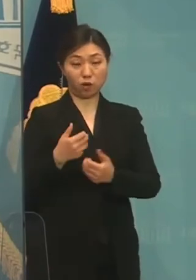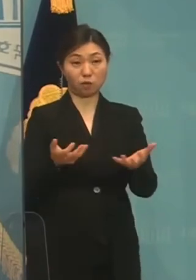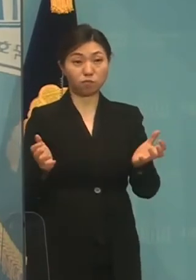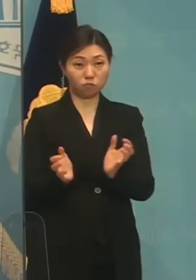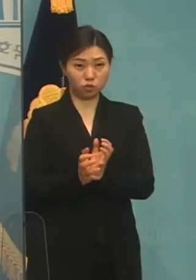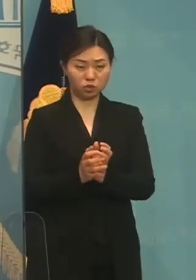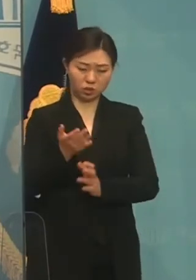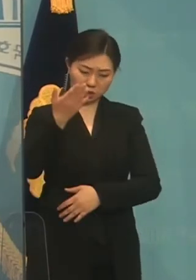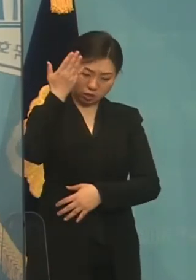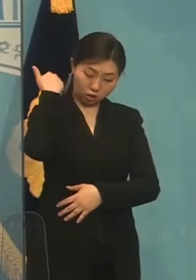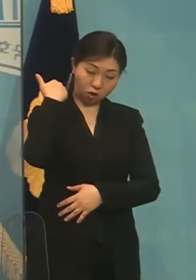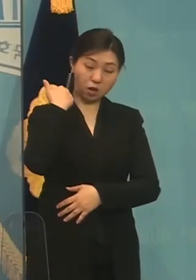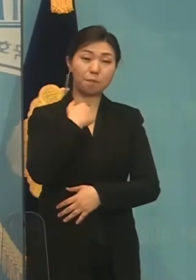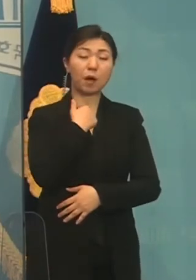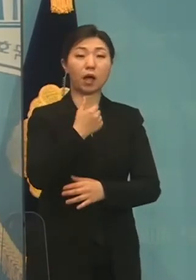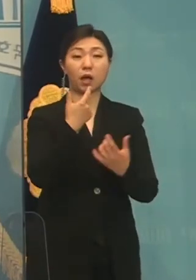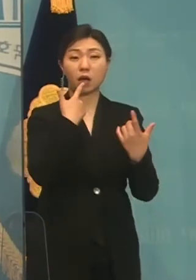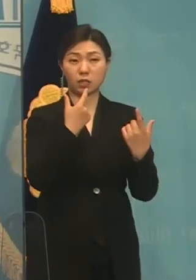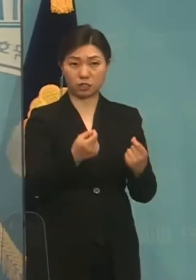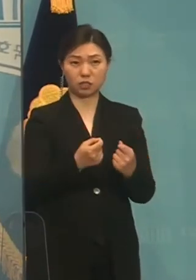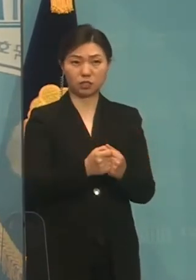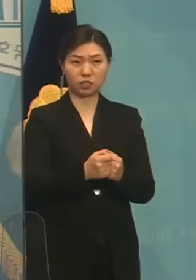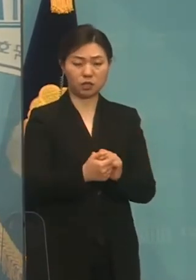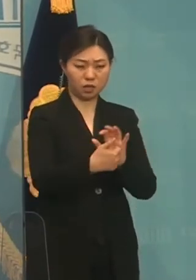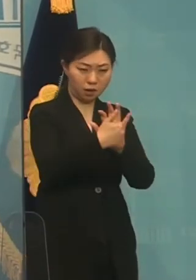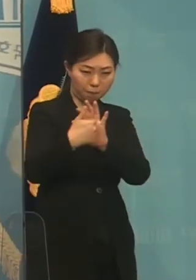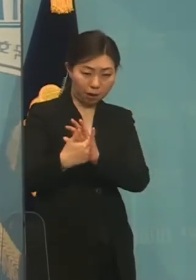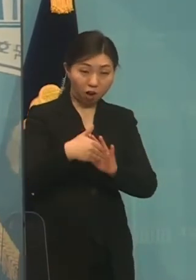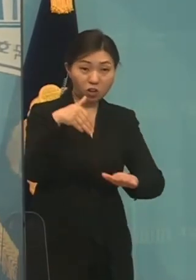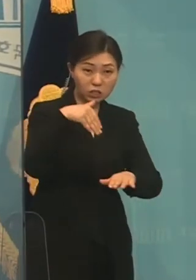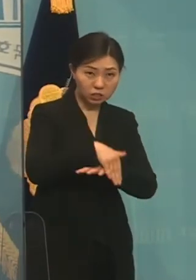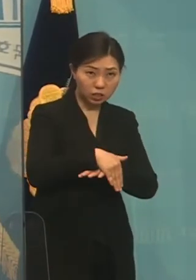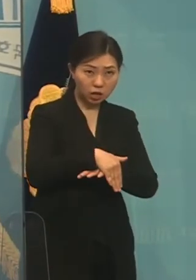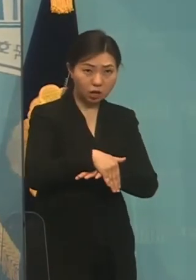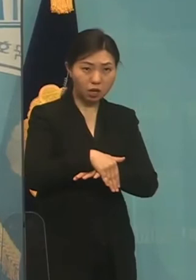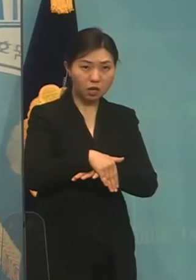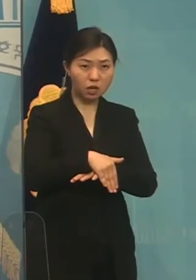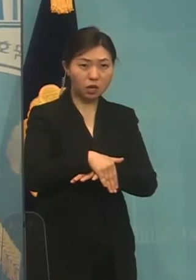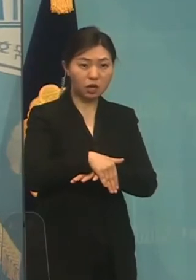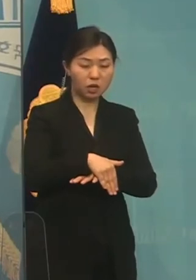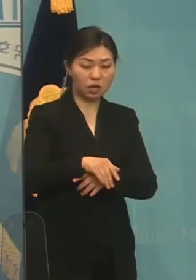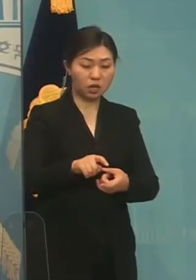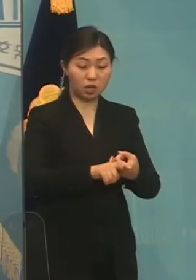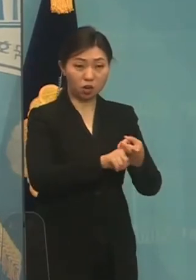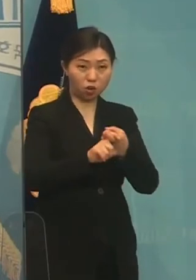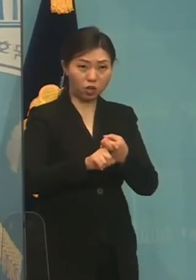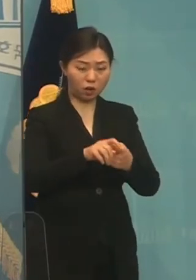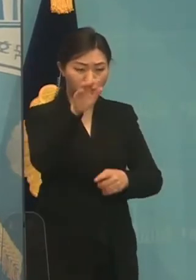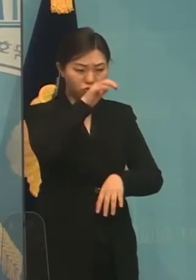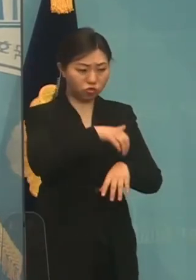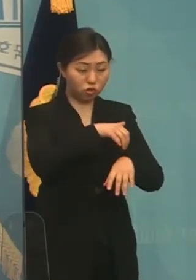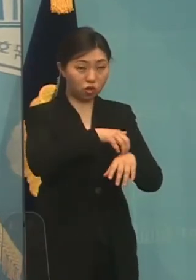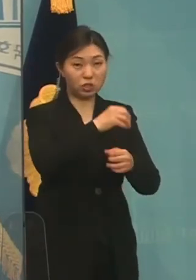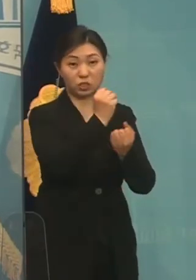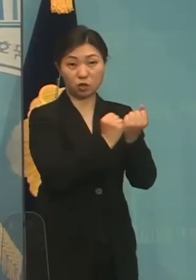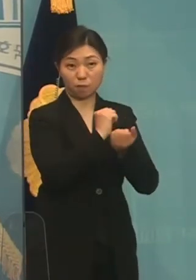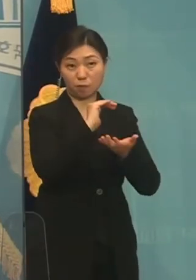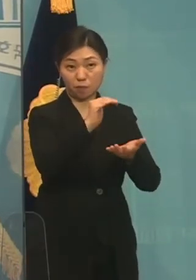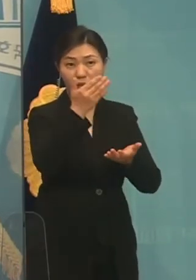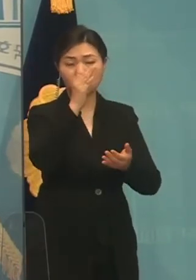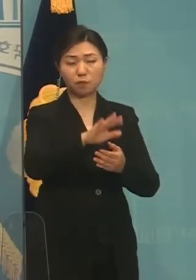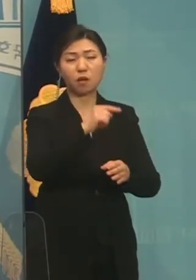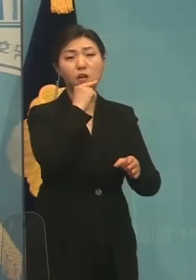종전에 실시해온 것처럼 방어적 성격의 연합 지휘소 훈련이라고 설명하고 있지만 북한은